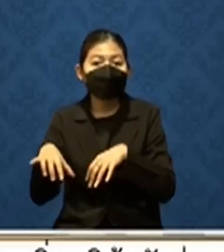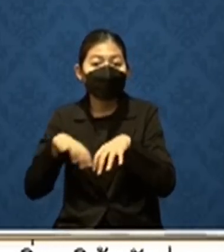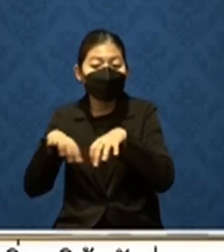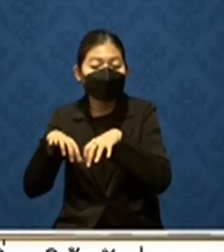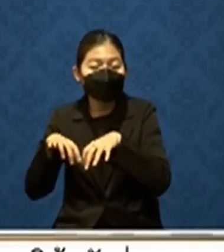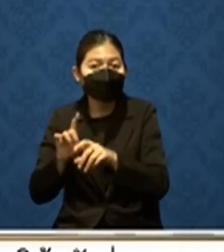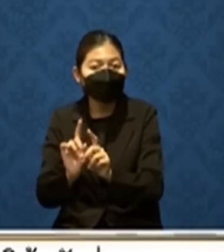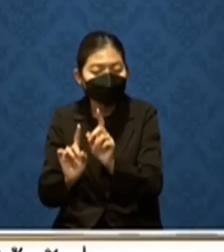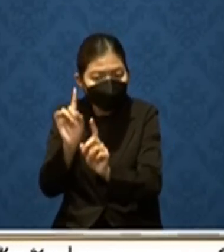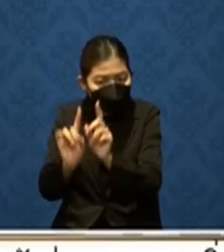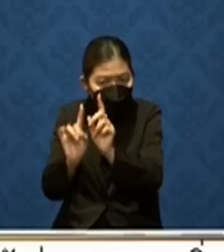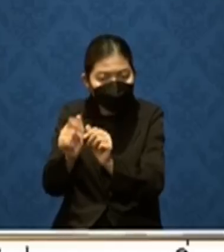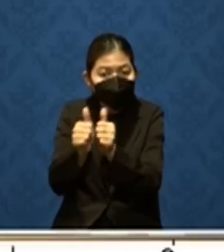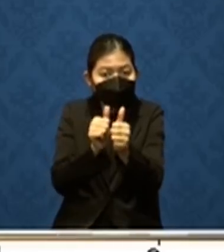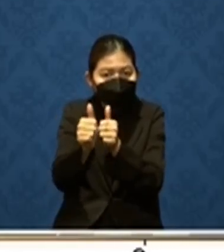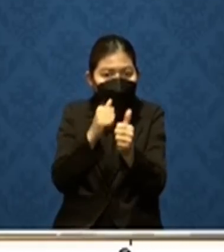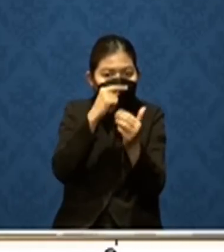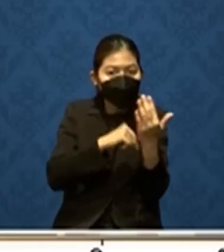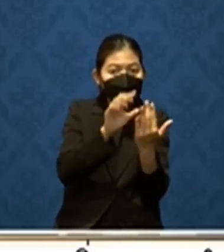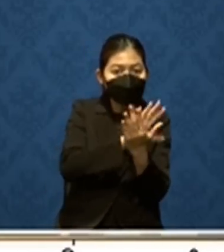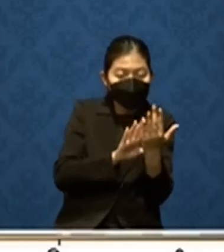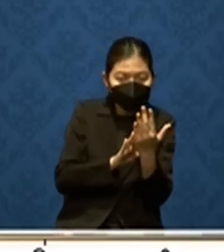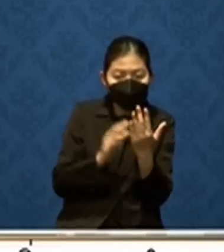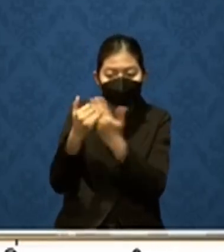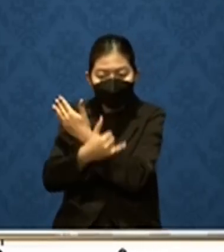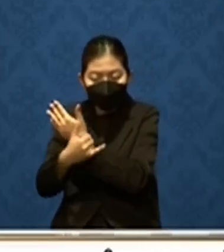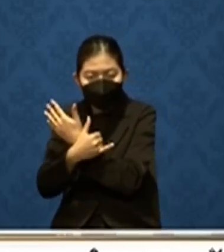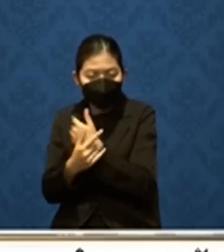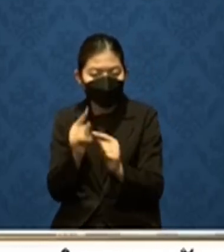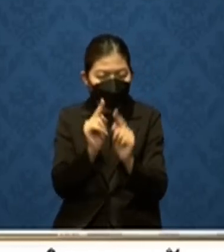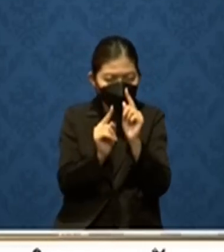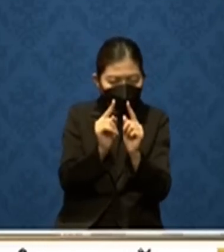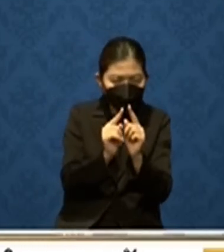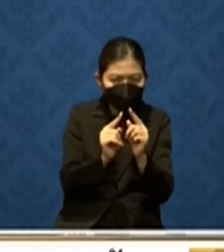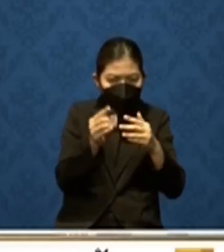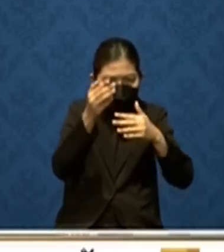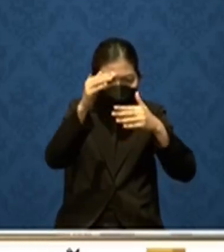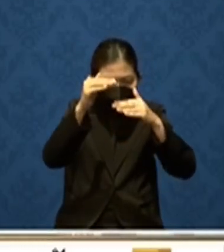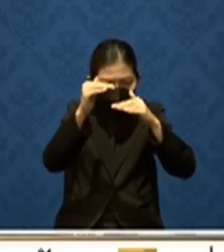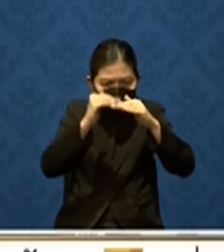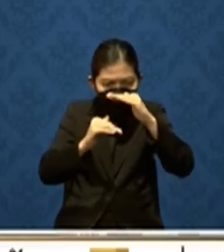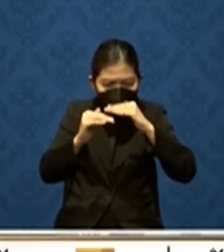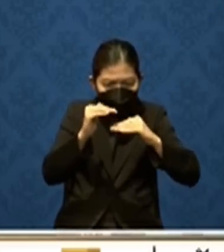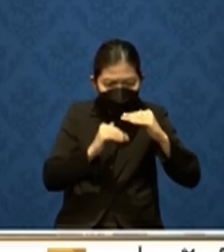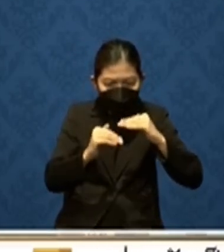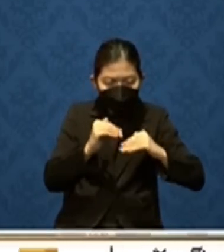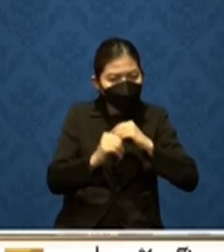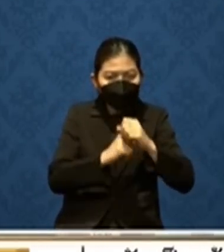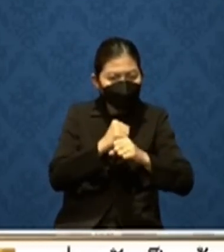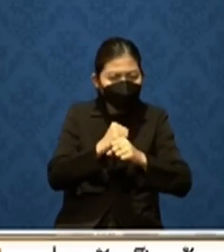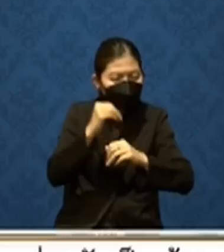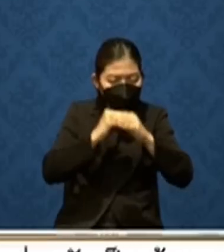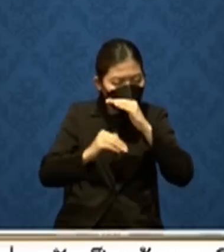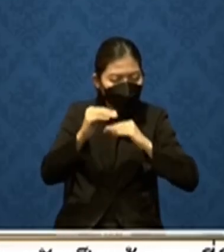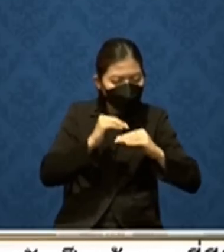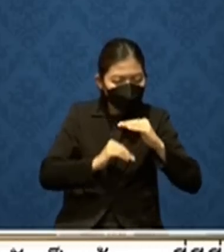ฉีดความสามารถในการแข่งขันของประเทศเราเขาพบว่าลดลง 5อันดับและลดลงทุกปีทุกปี